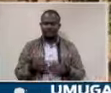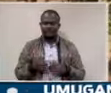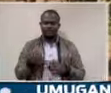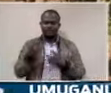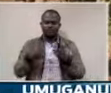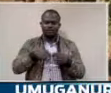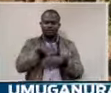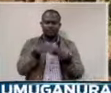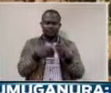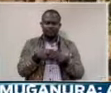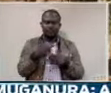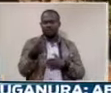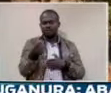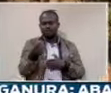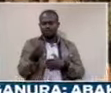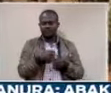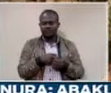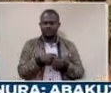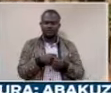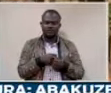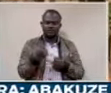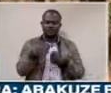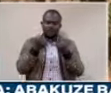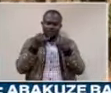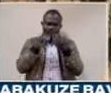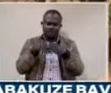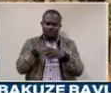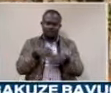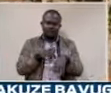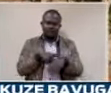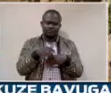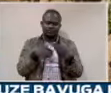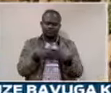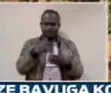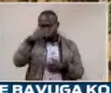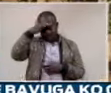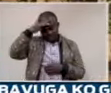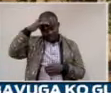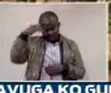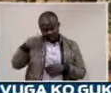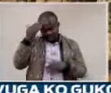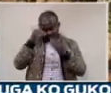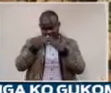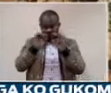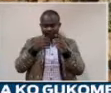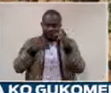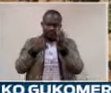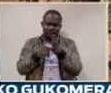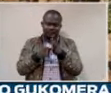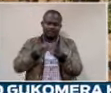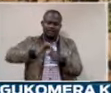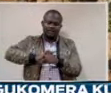ujyanye n'amafaranga. Batubwira ko muri iki gihe kubona akazi bigoye kubera ku kibazo cya corona,